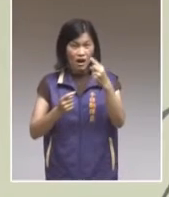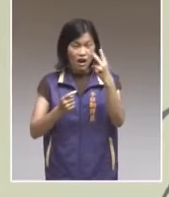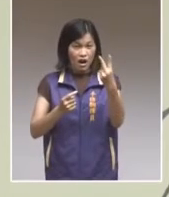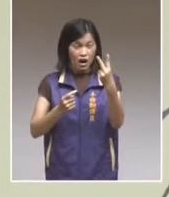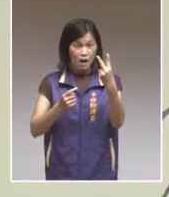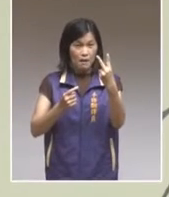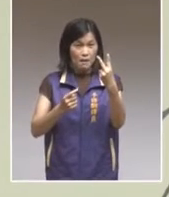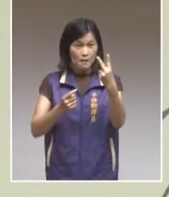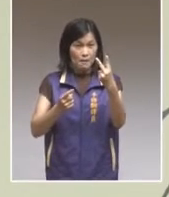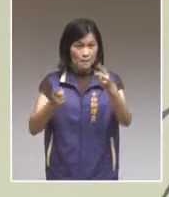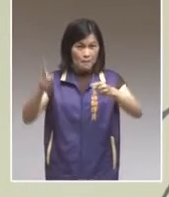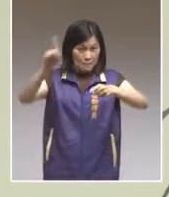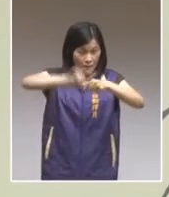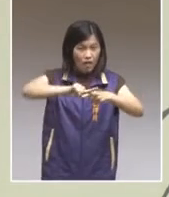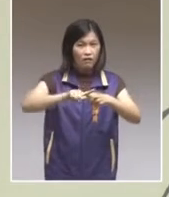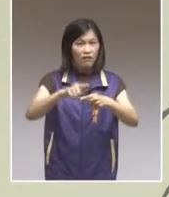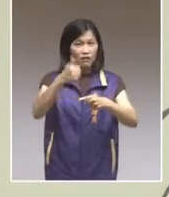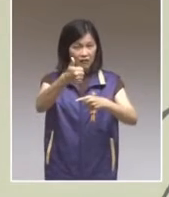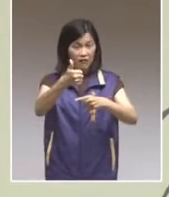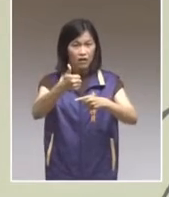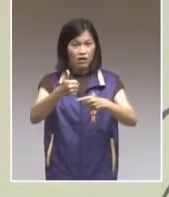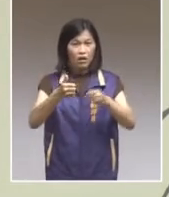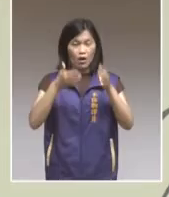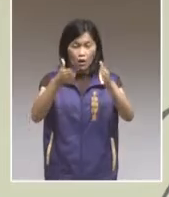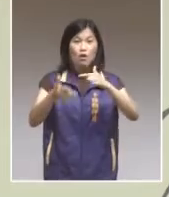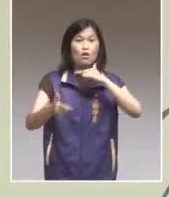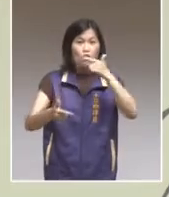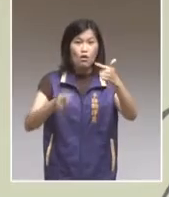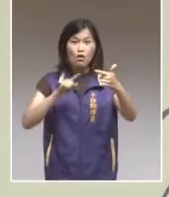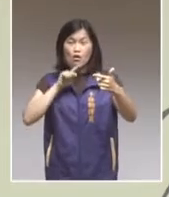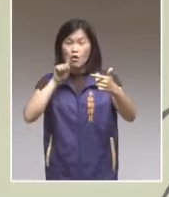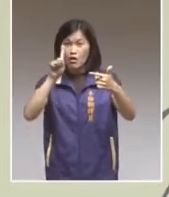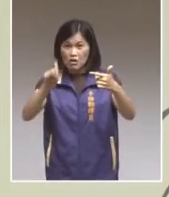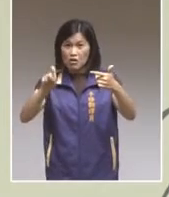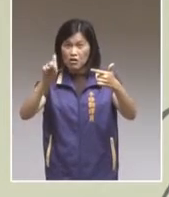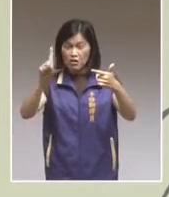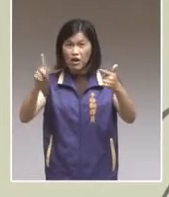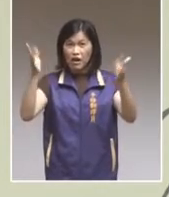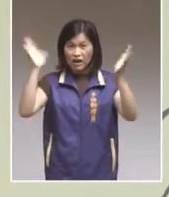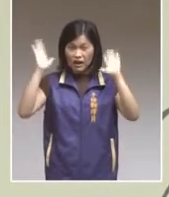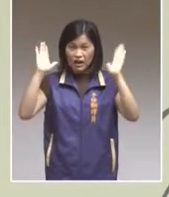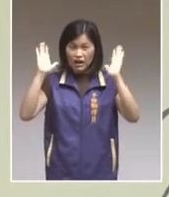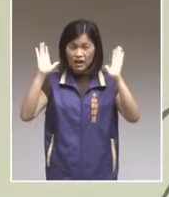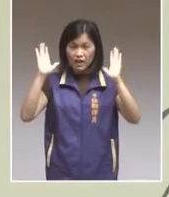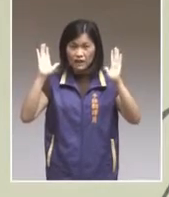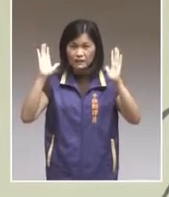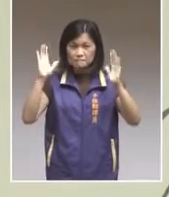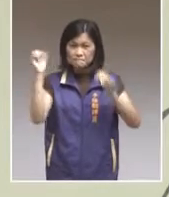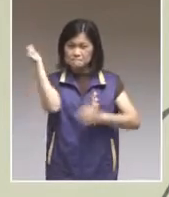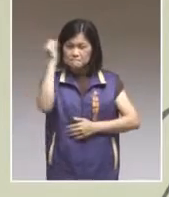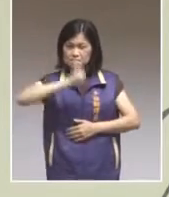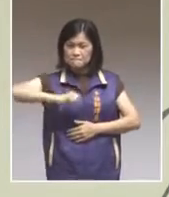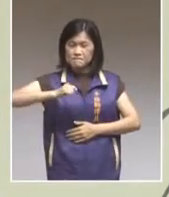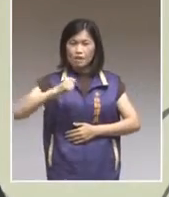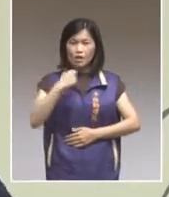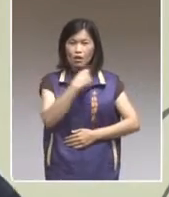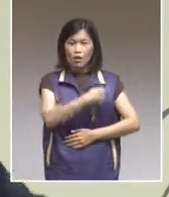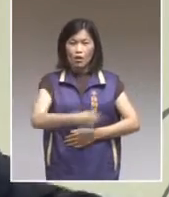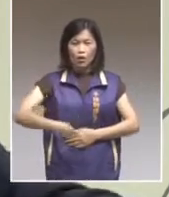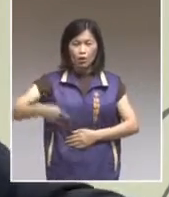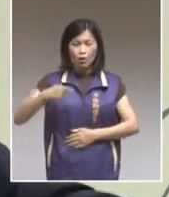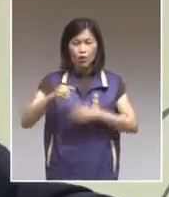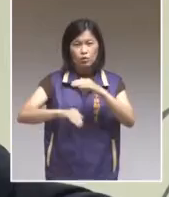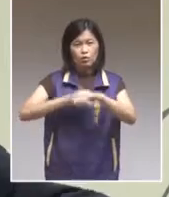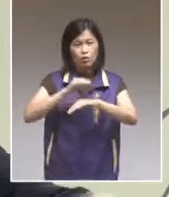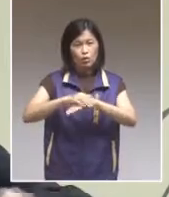德纳疫苗其实对于6到11岁小朋友它的综合抗体产生的效果是